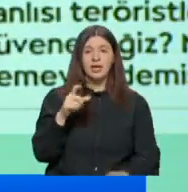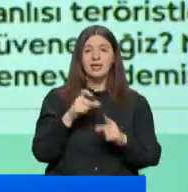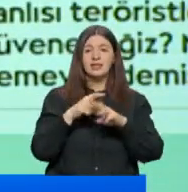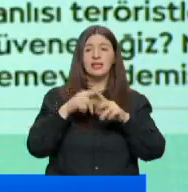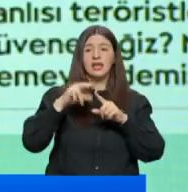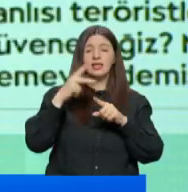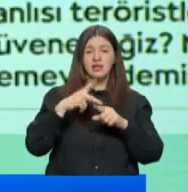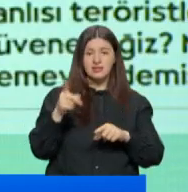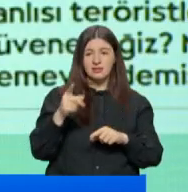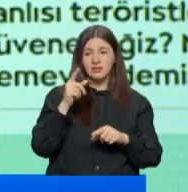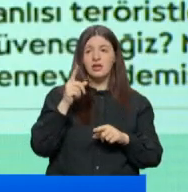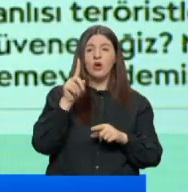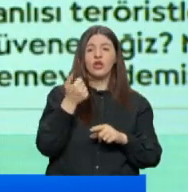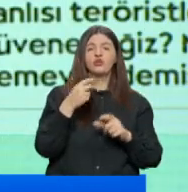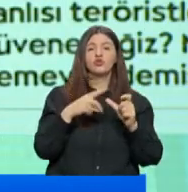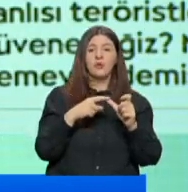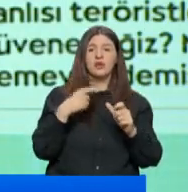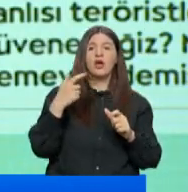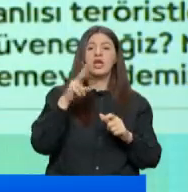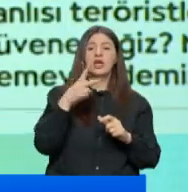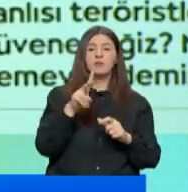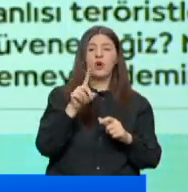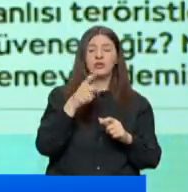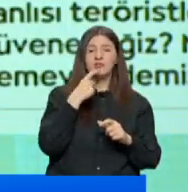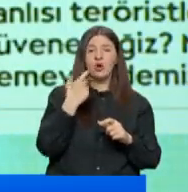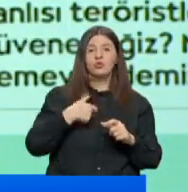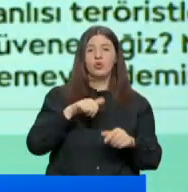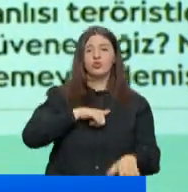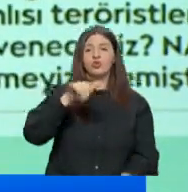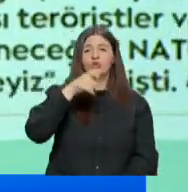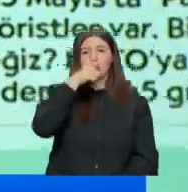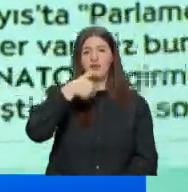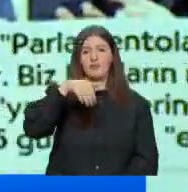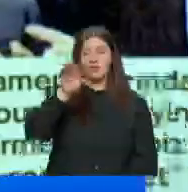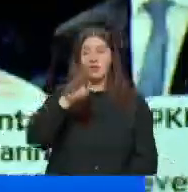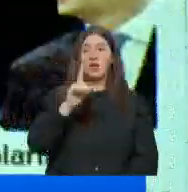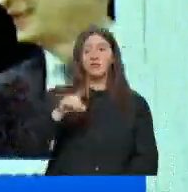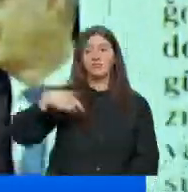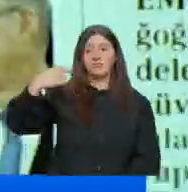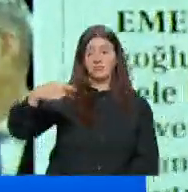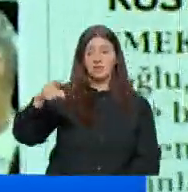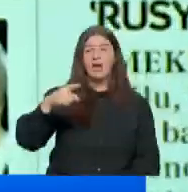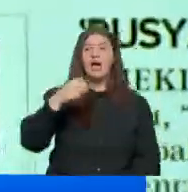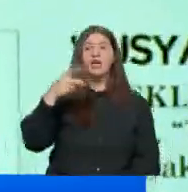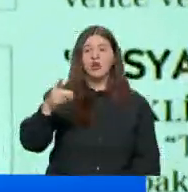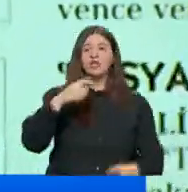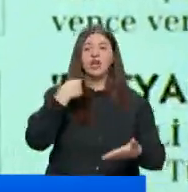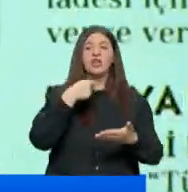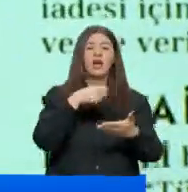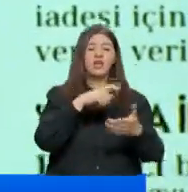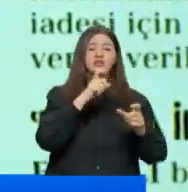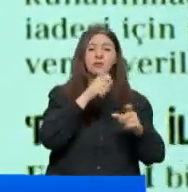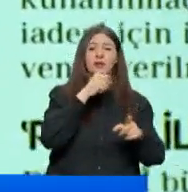Deniz Yücel 16 Şubat 2018'de özel uçakla Türkiye'den ayrıldı. Yukarı çıkalım. Erdoğan Kaşıkçı davası